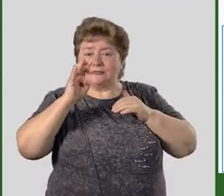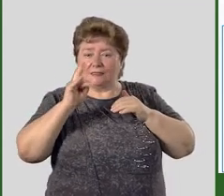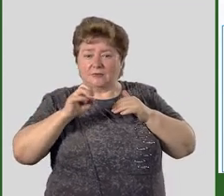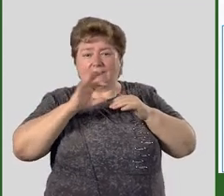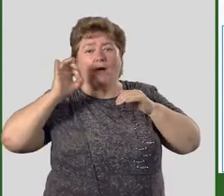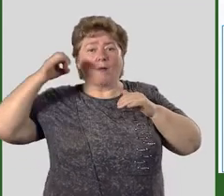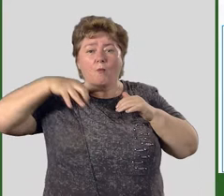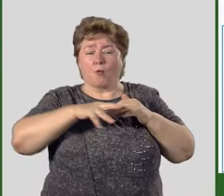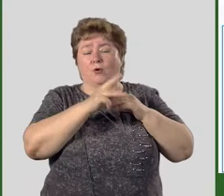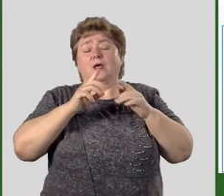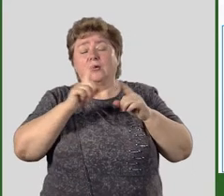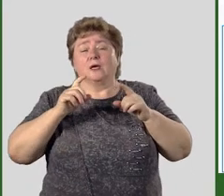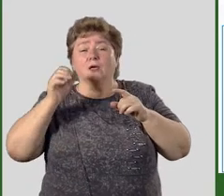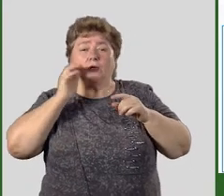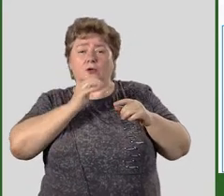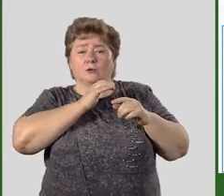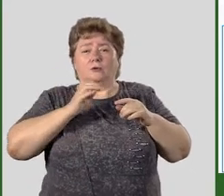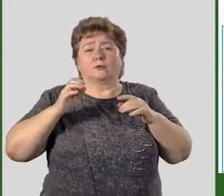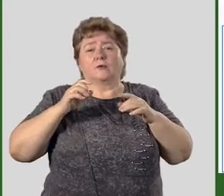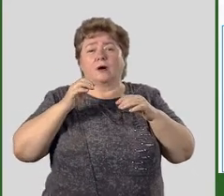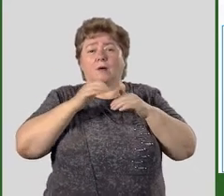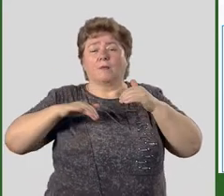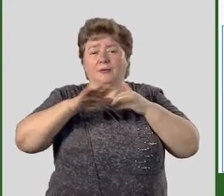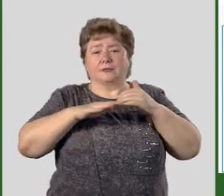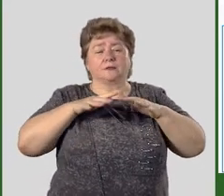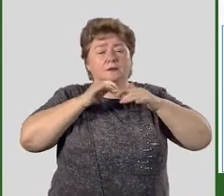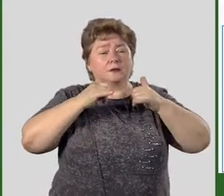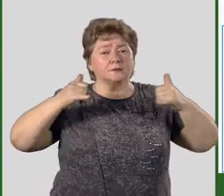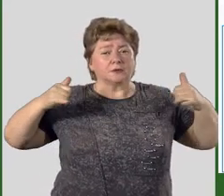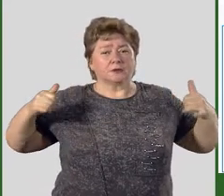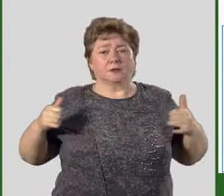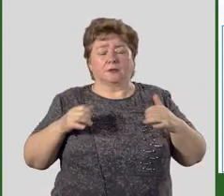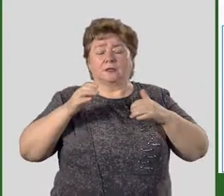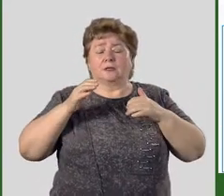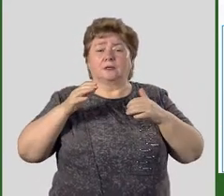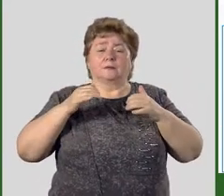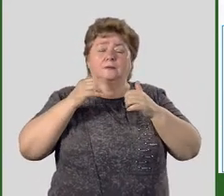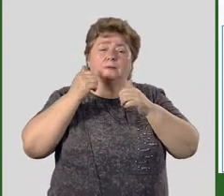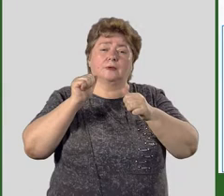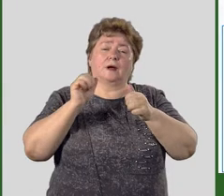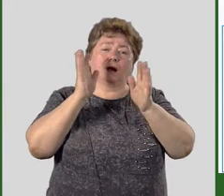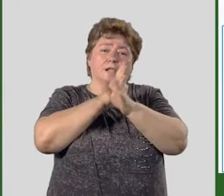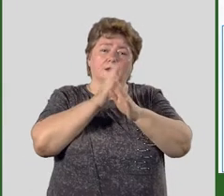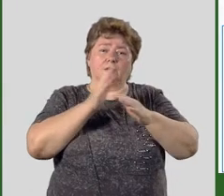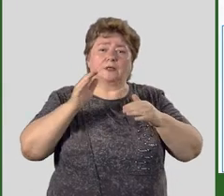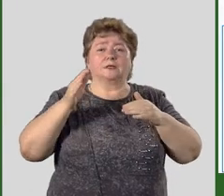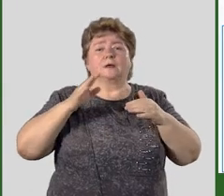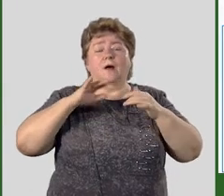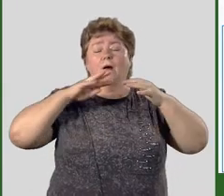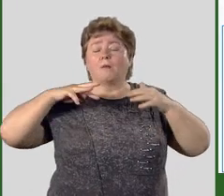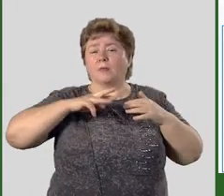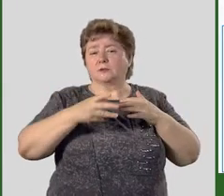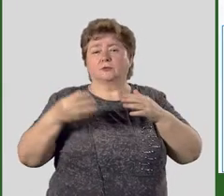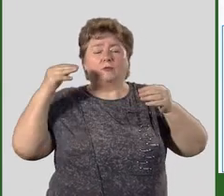моря и крайнем юго-западе материка распространен средиземноморский тип климата.